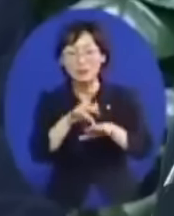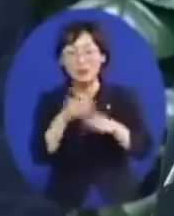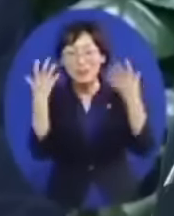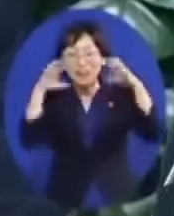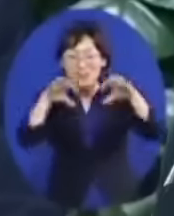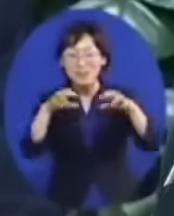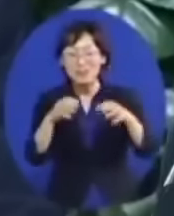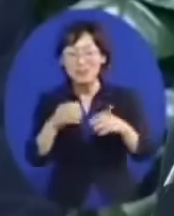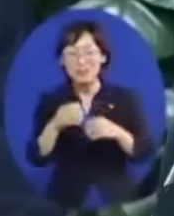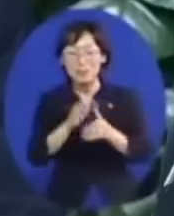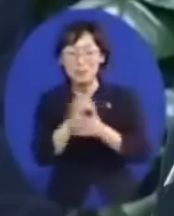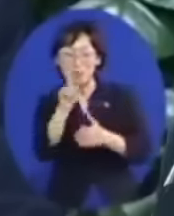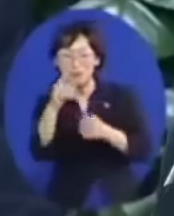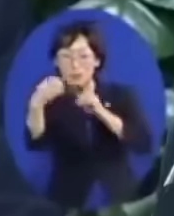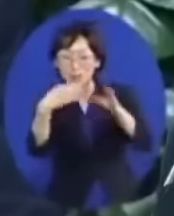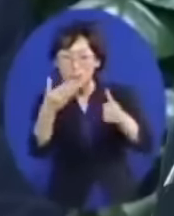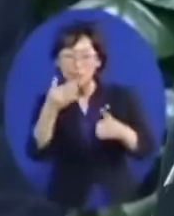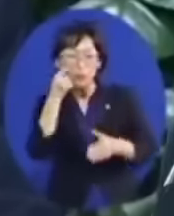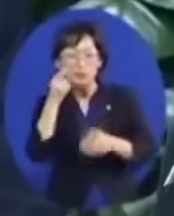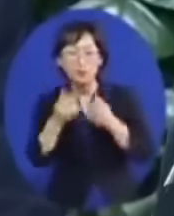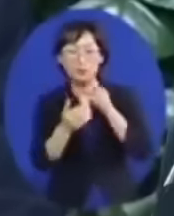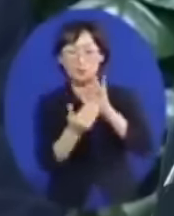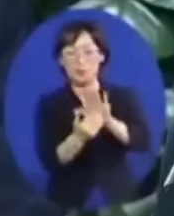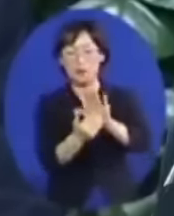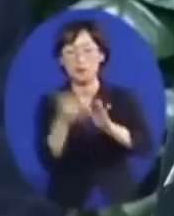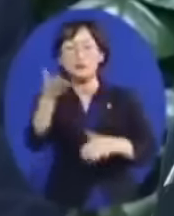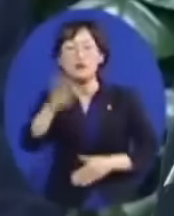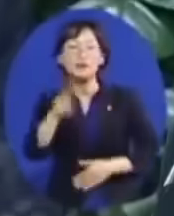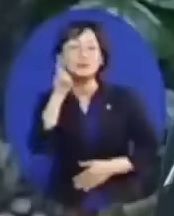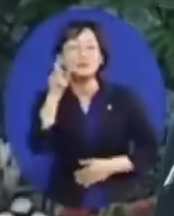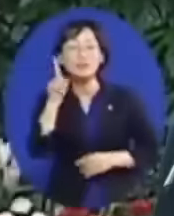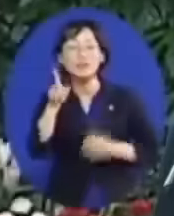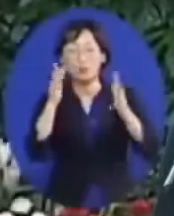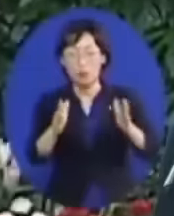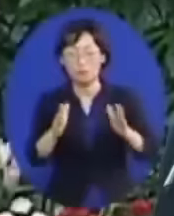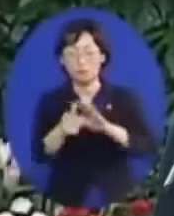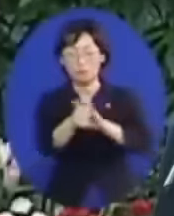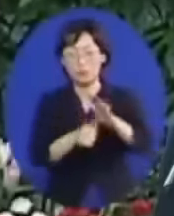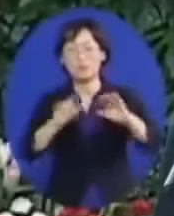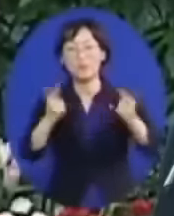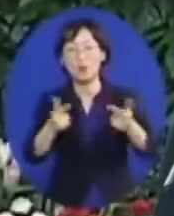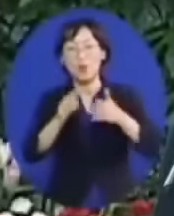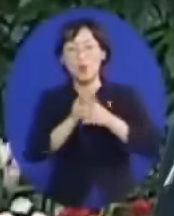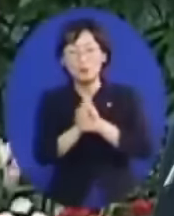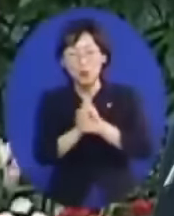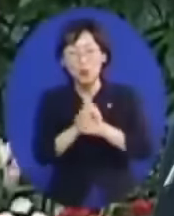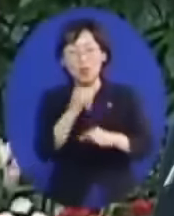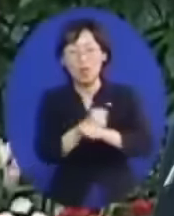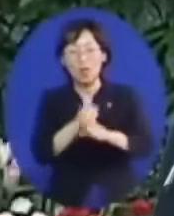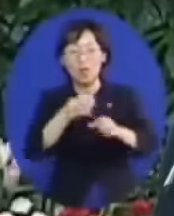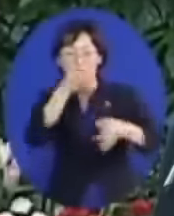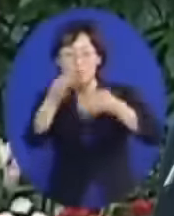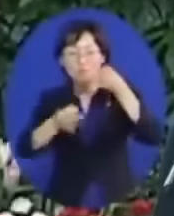응답받지 못하도록 막고 있었습니다. 그러나 다니엘이 21일 동안 뒤로 물러가지 않고 기도하여